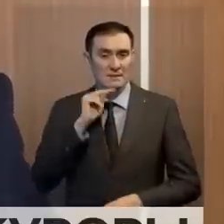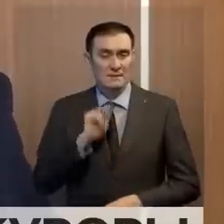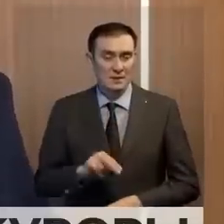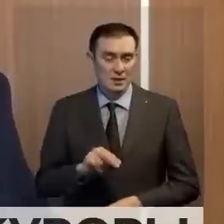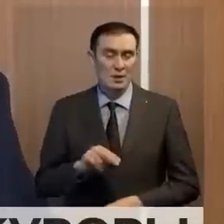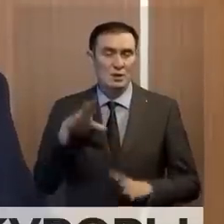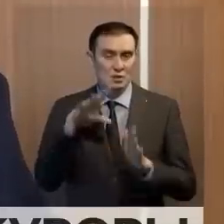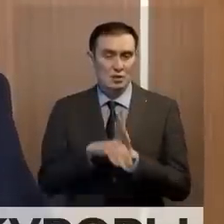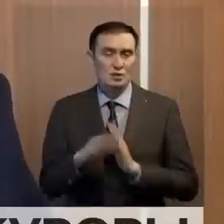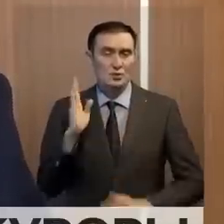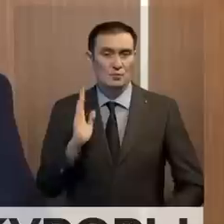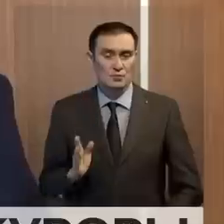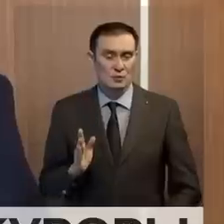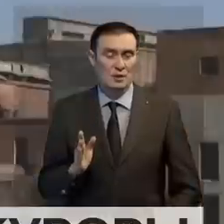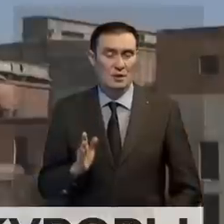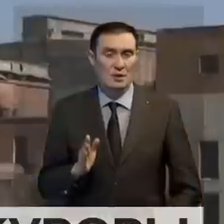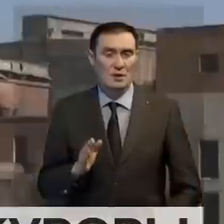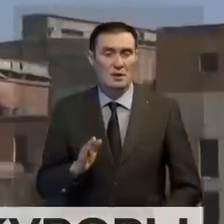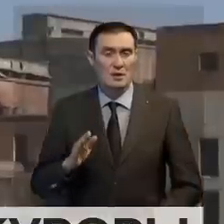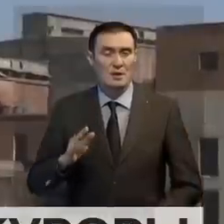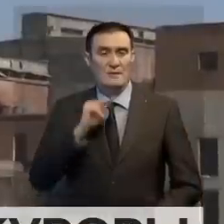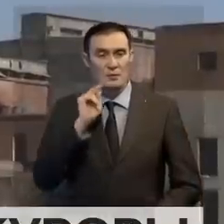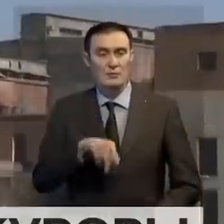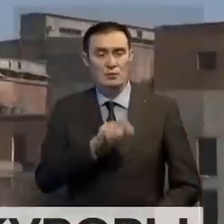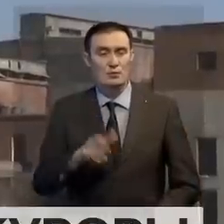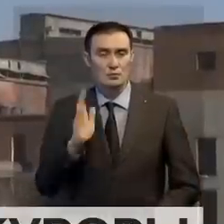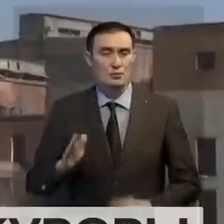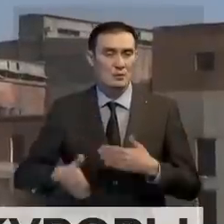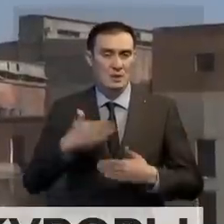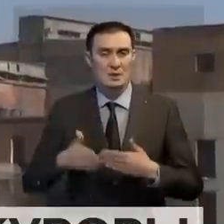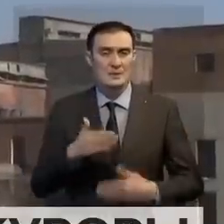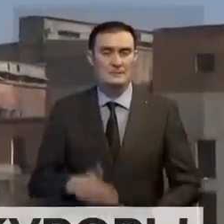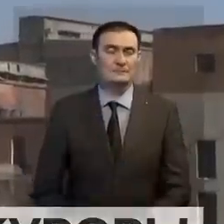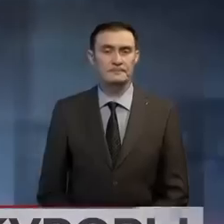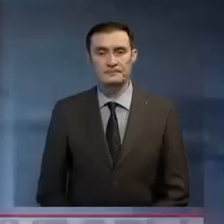я думаю, в любом случае ответственность виновные люди понесут.